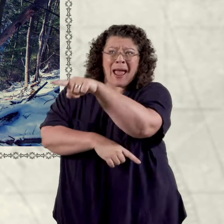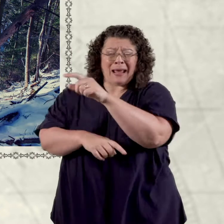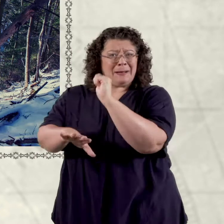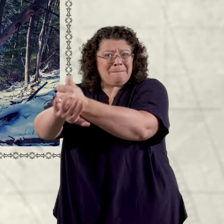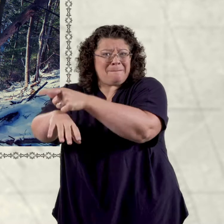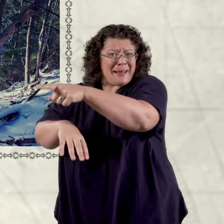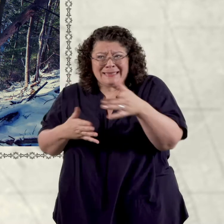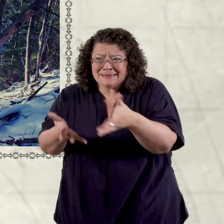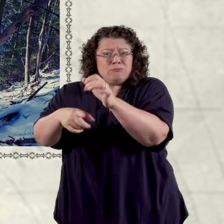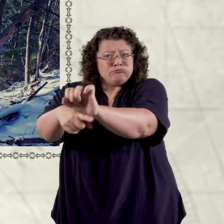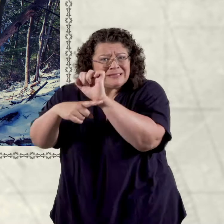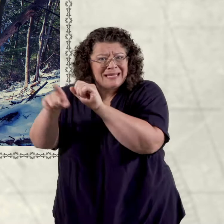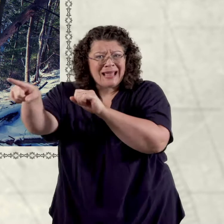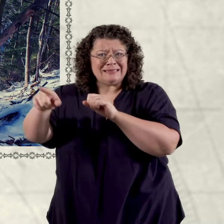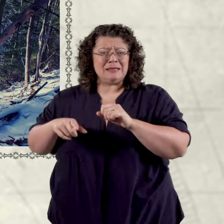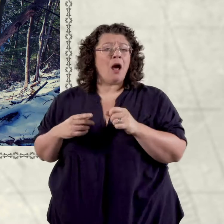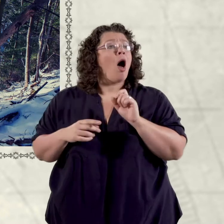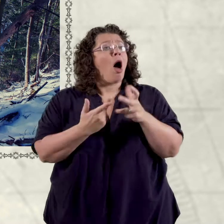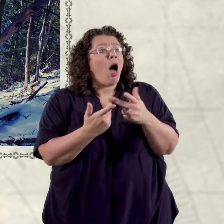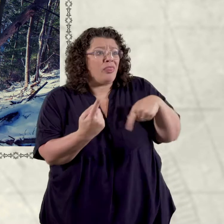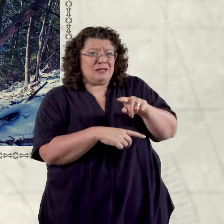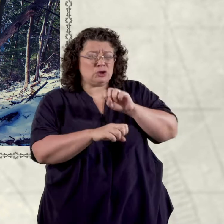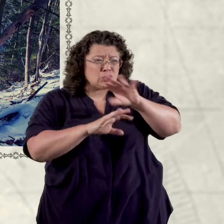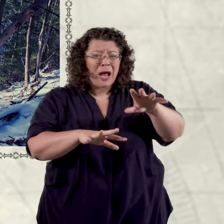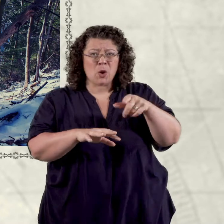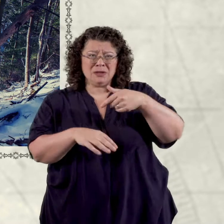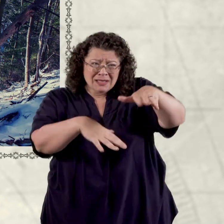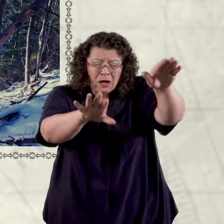Cuddiais fy arfbais tywysog yn ddwfn yn fy nillad.